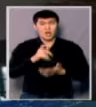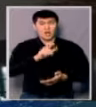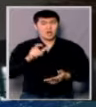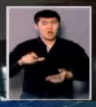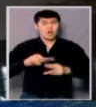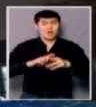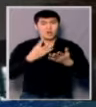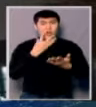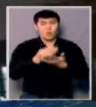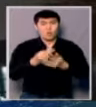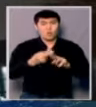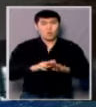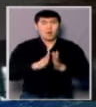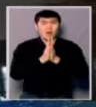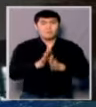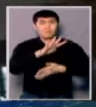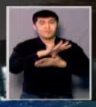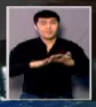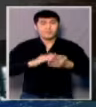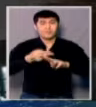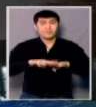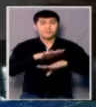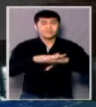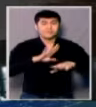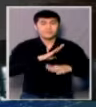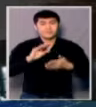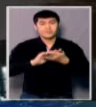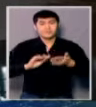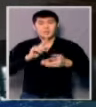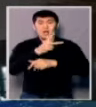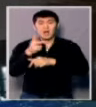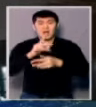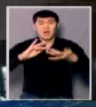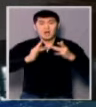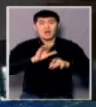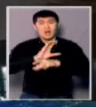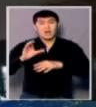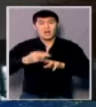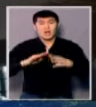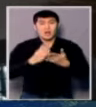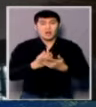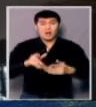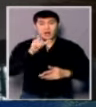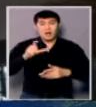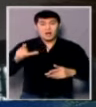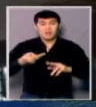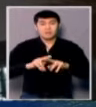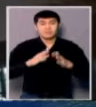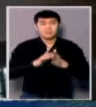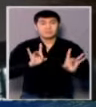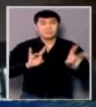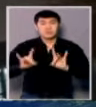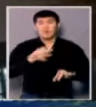қызметкерлері әрекеттері үшін кешірім сұрады. Олар ролик әлеуметтік желіде тұрғындардың қызу талқысына түсті, кейбір азаматтарға